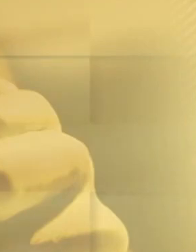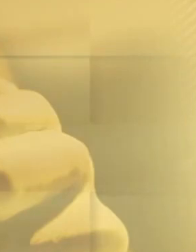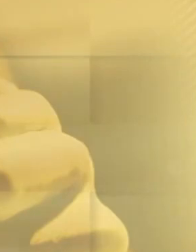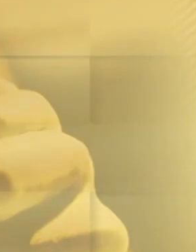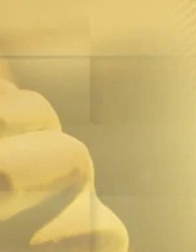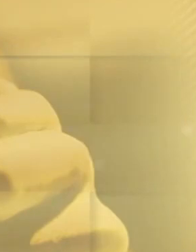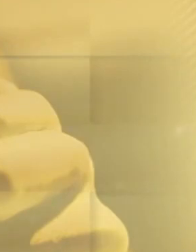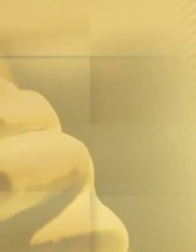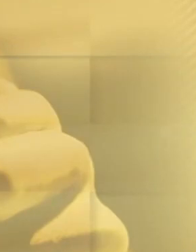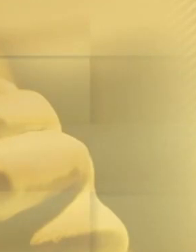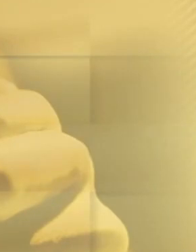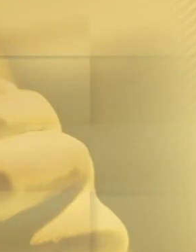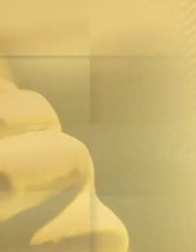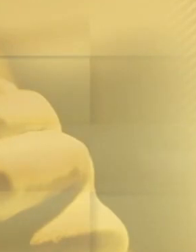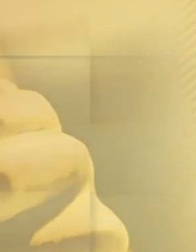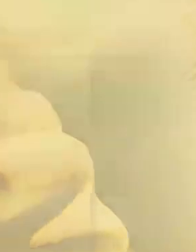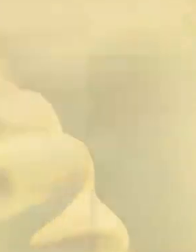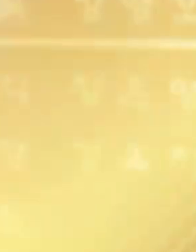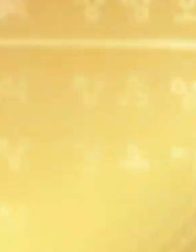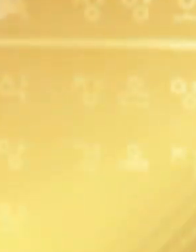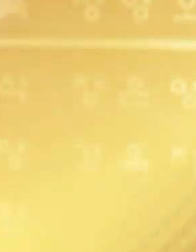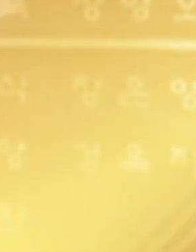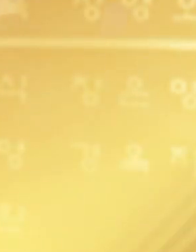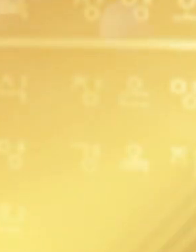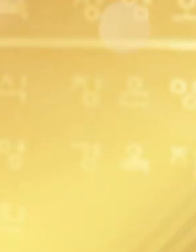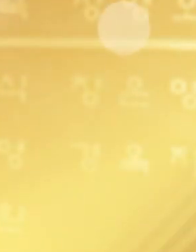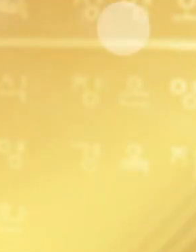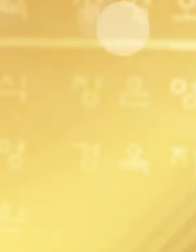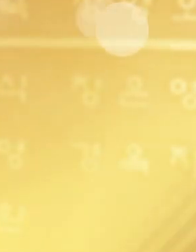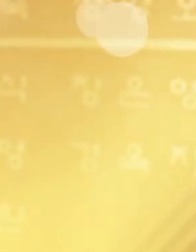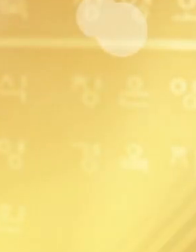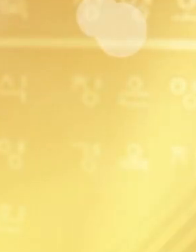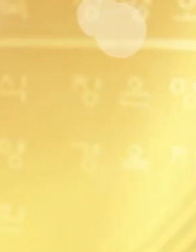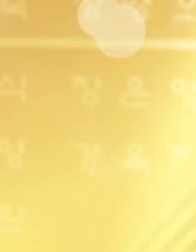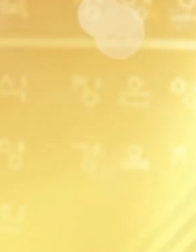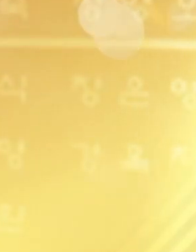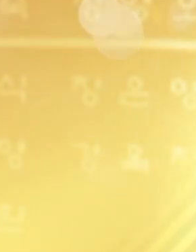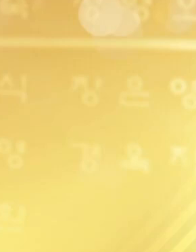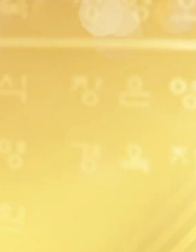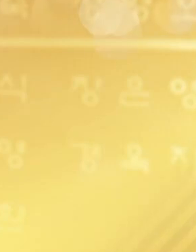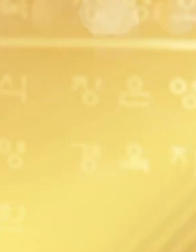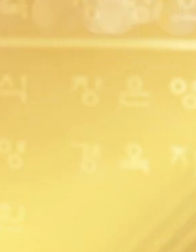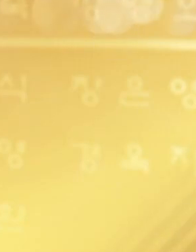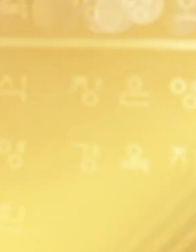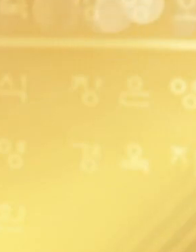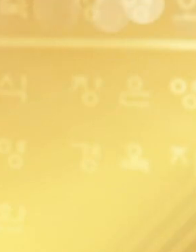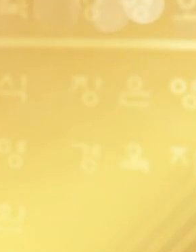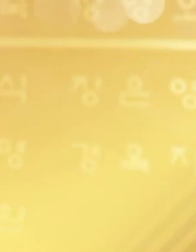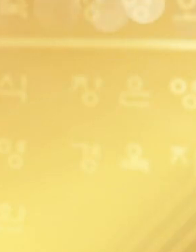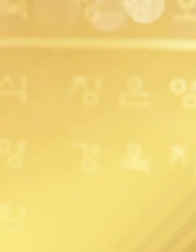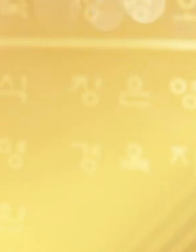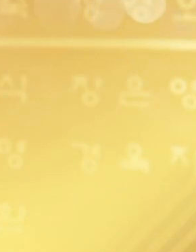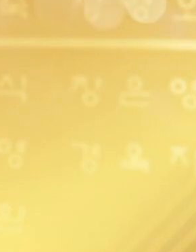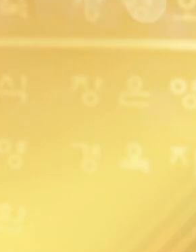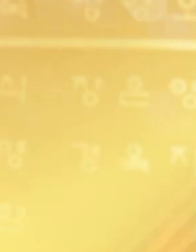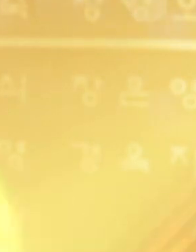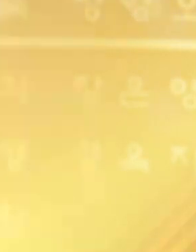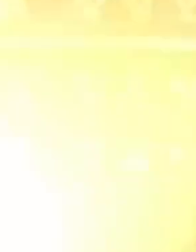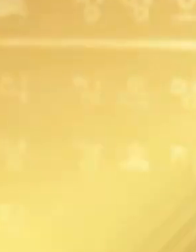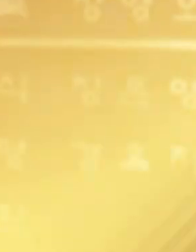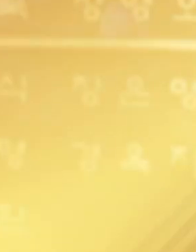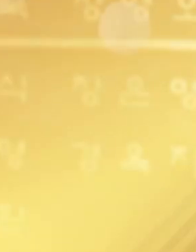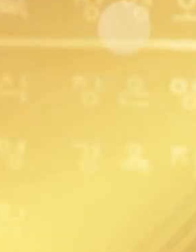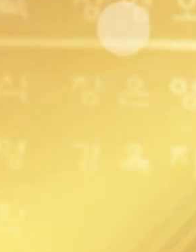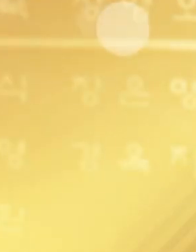100만인 기도운동을 통해 보내주신 후원금은 국내는 물론 전 세계를 향한 CTS의 영상 선교 사역을 위해